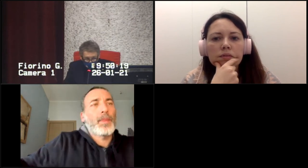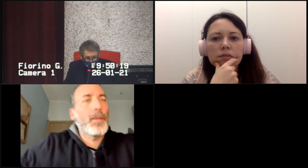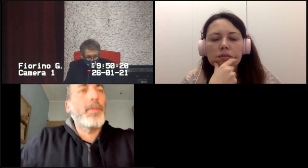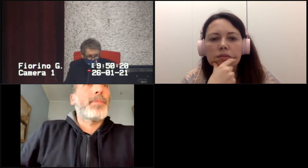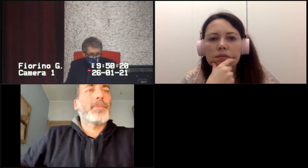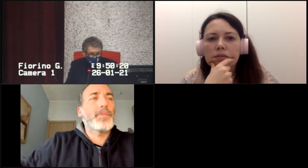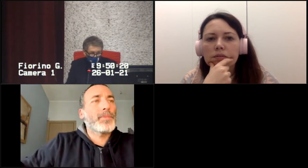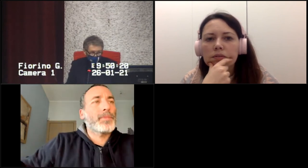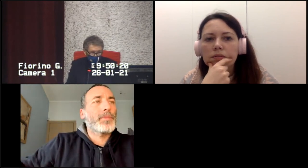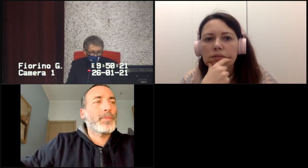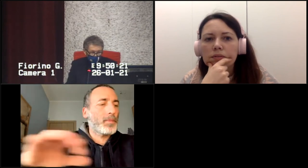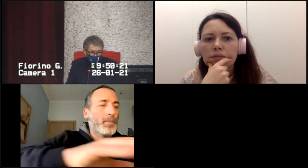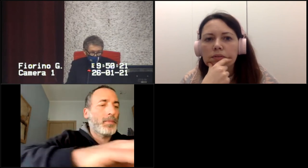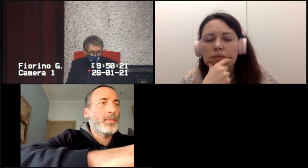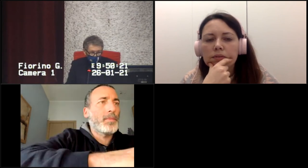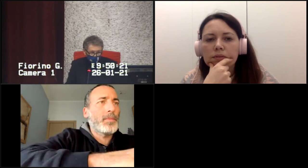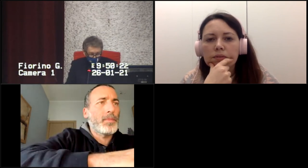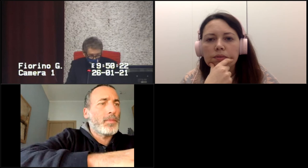Astenuti?